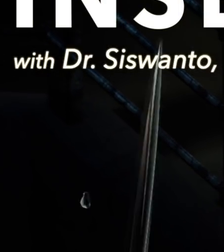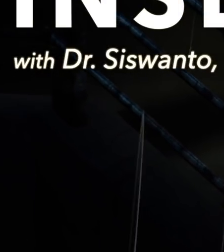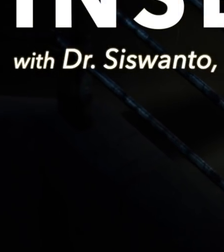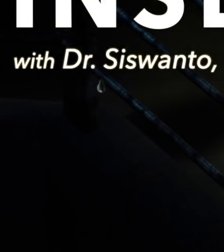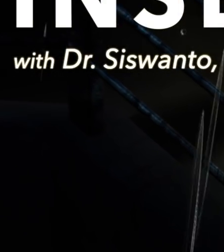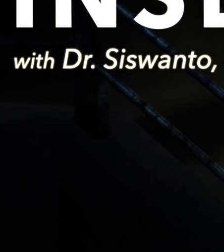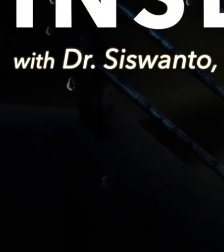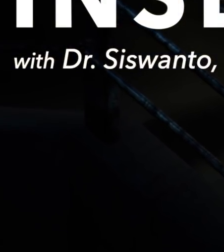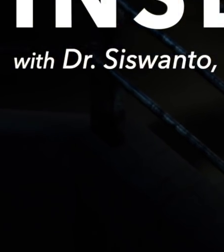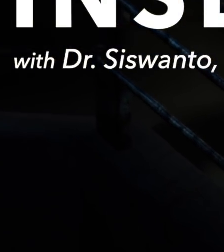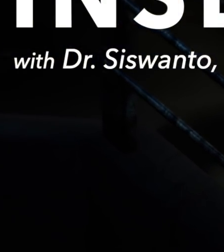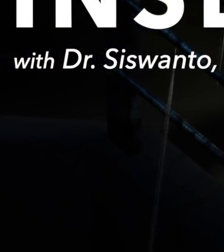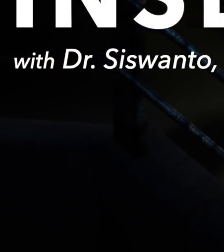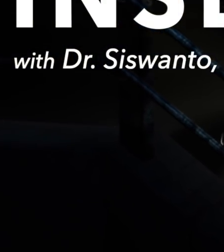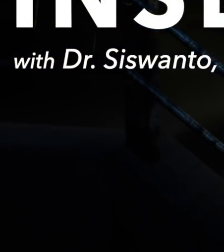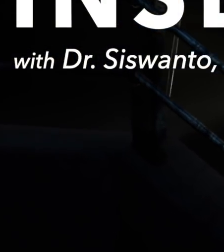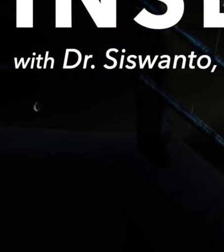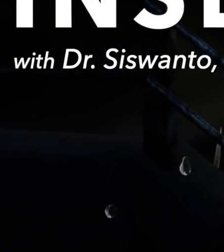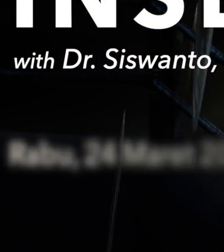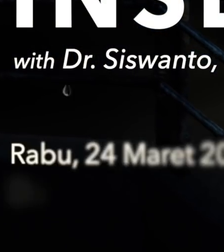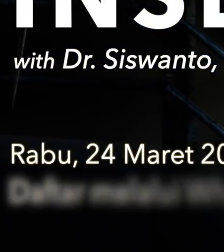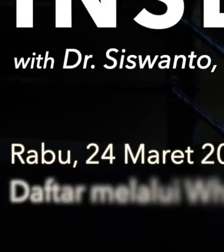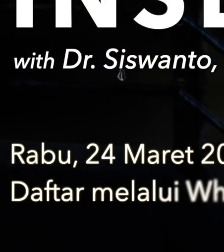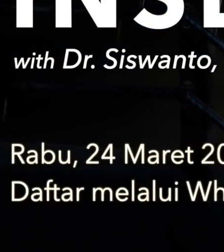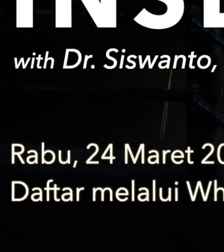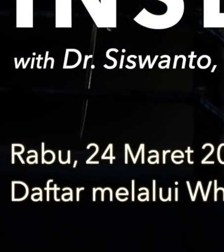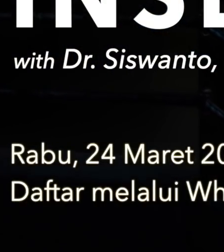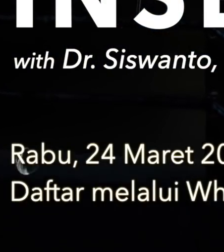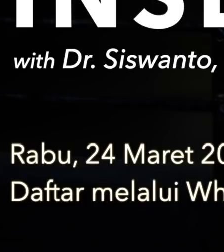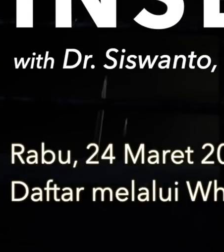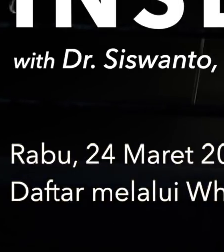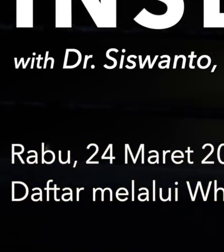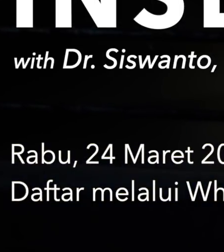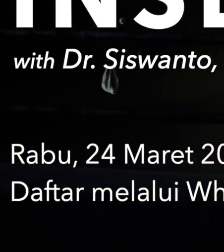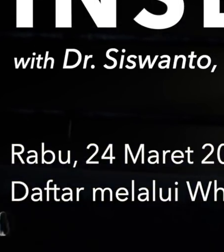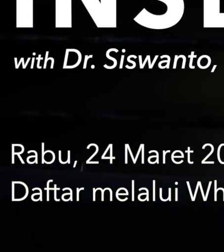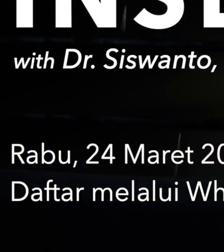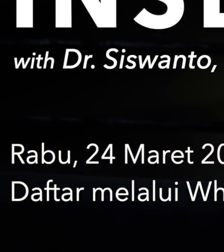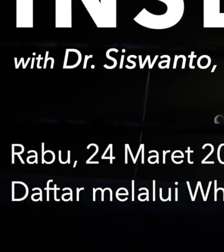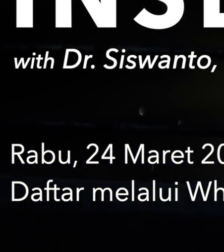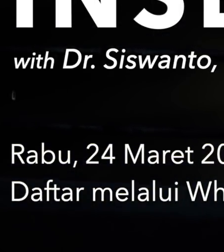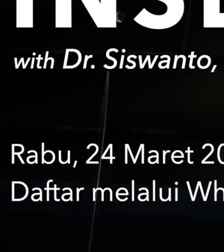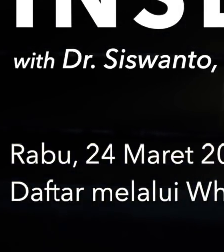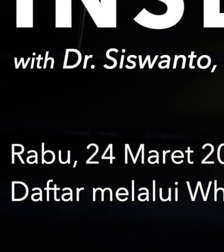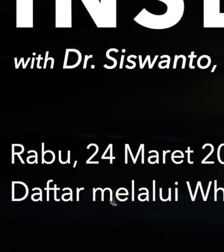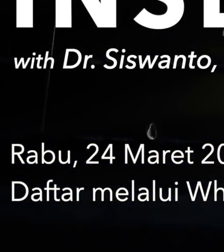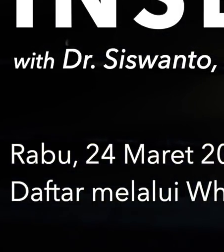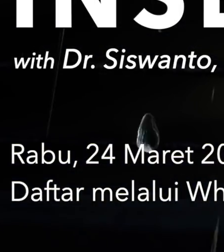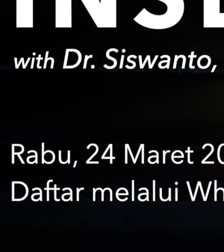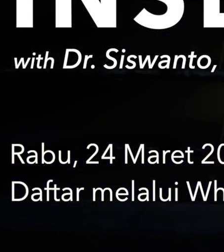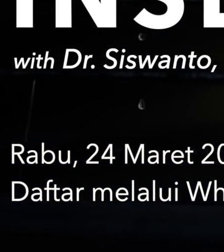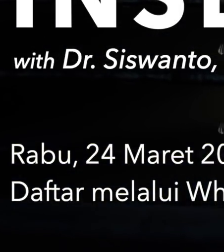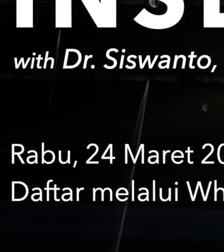Siswanto, Magister Psikologi Sains Psikolog pada hari Rabu 24 Maret 2021 pukul 19 waktu Indonesia